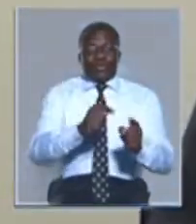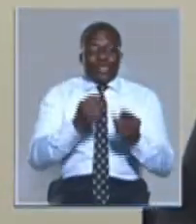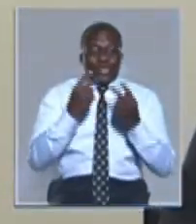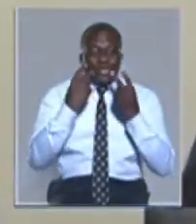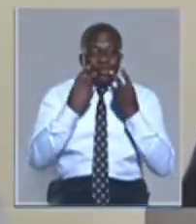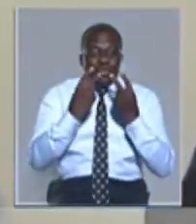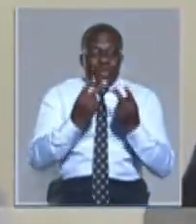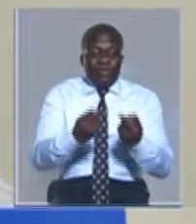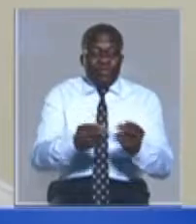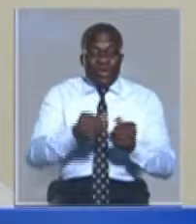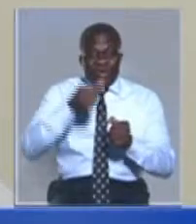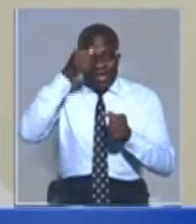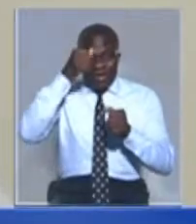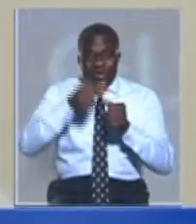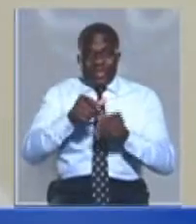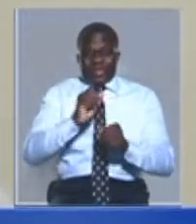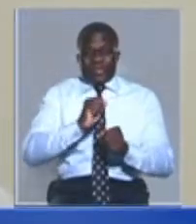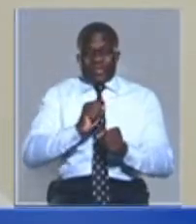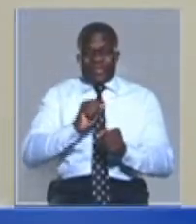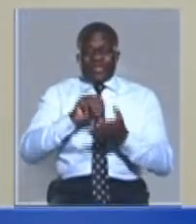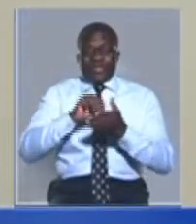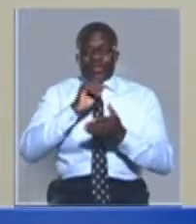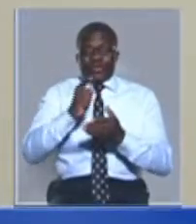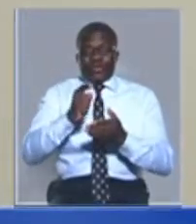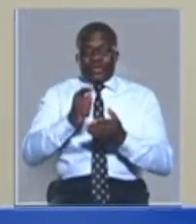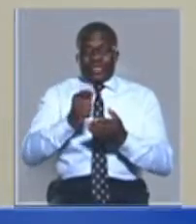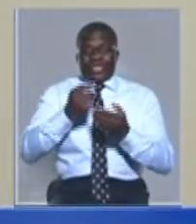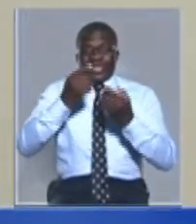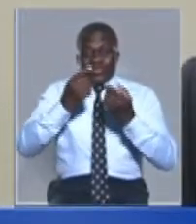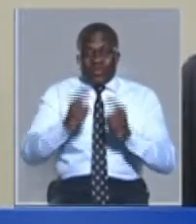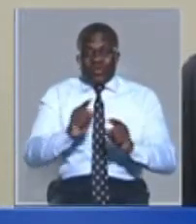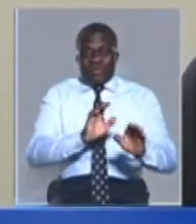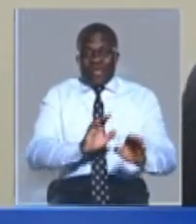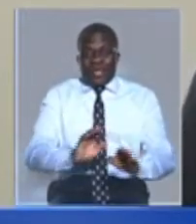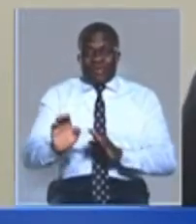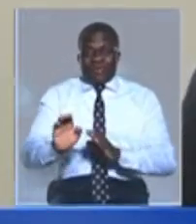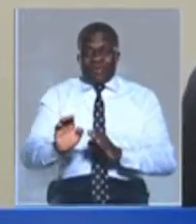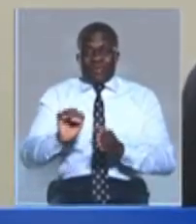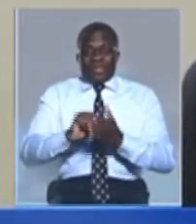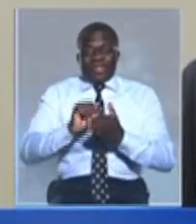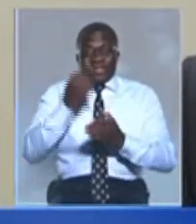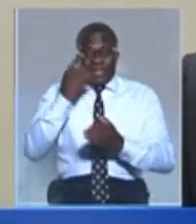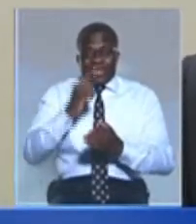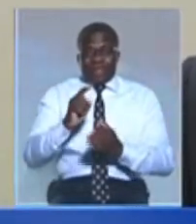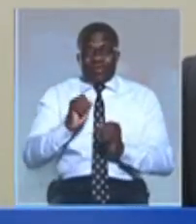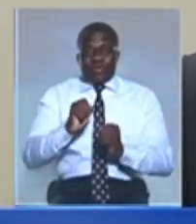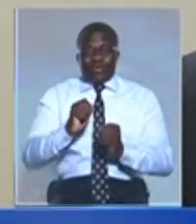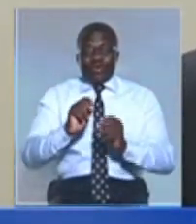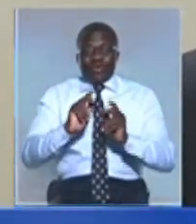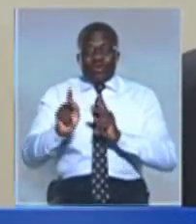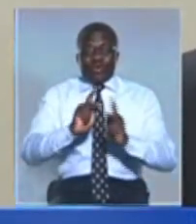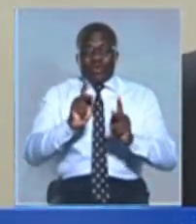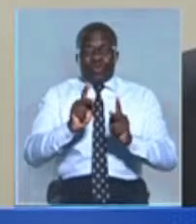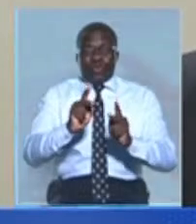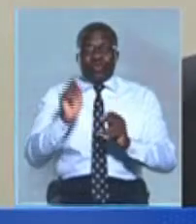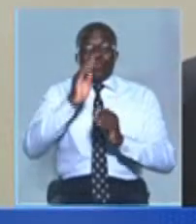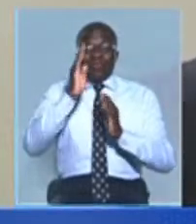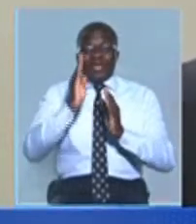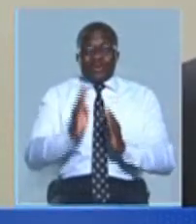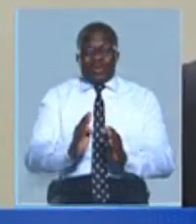prendre connaissance de ce qui est en train de se faire. C'est tout le peuple